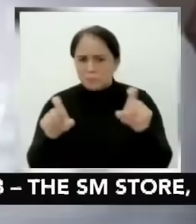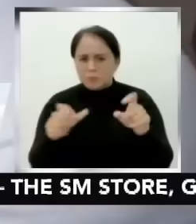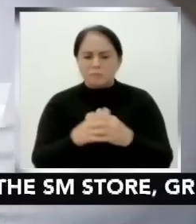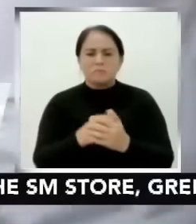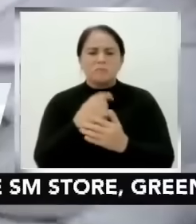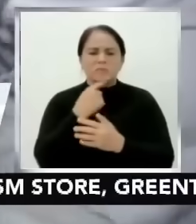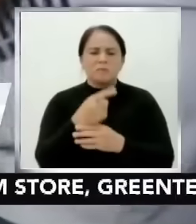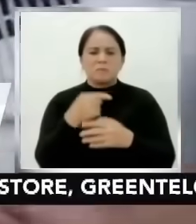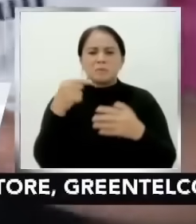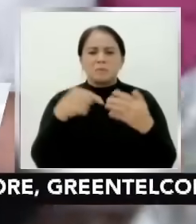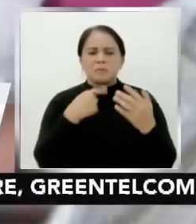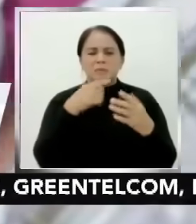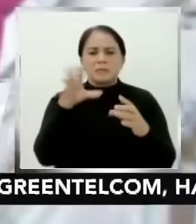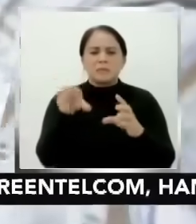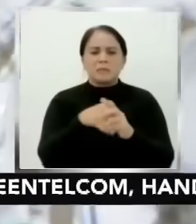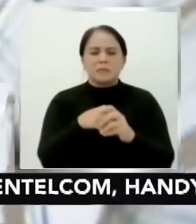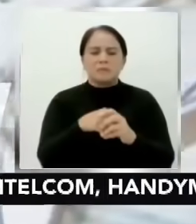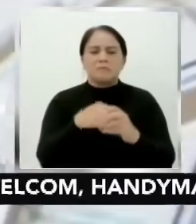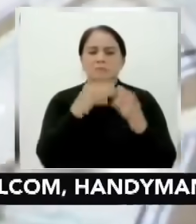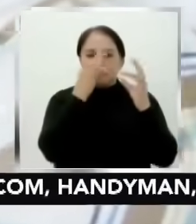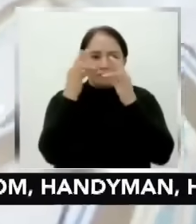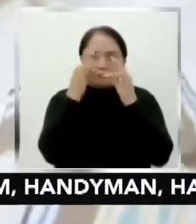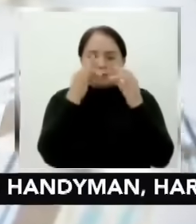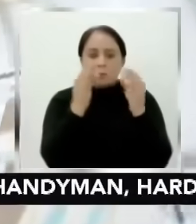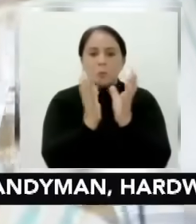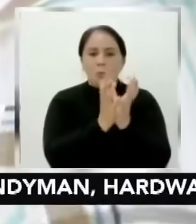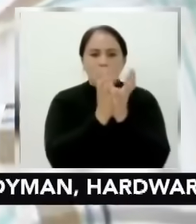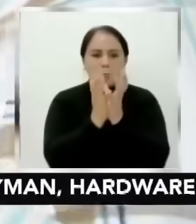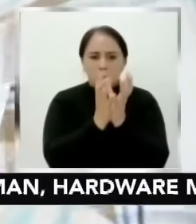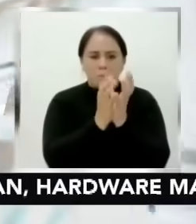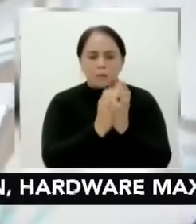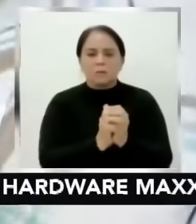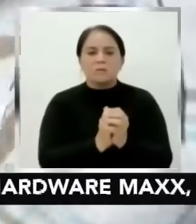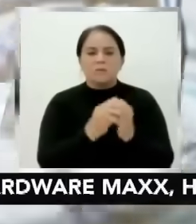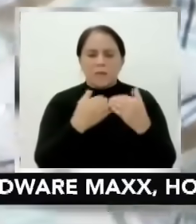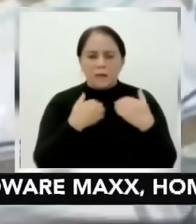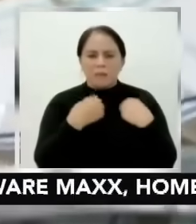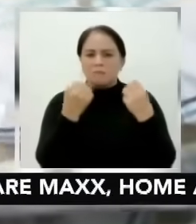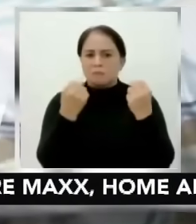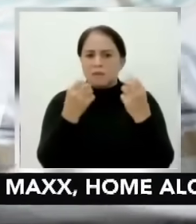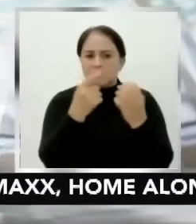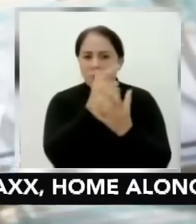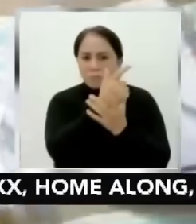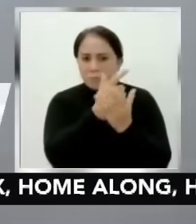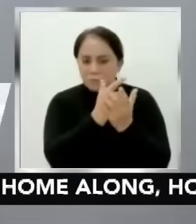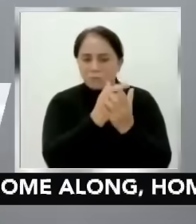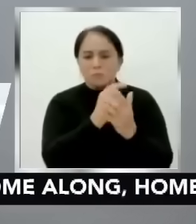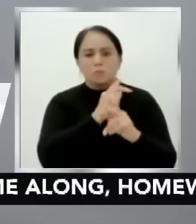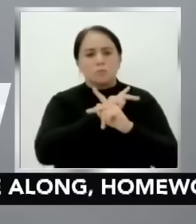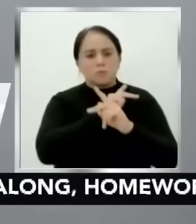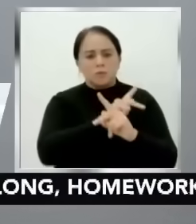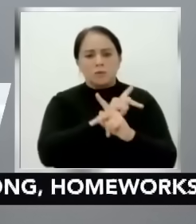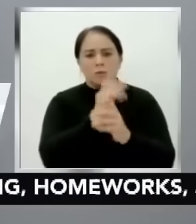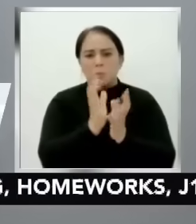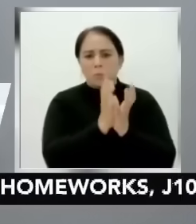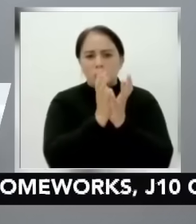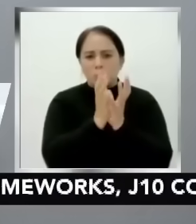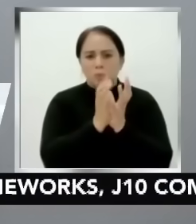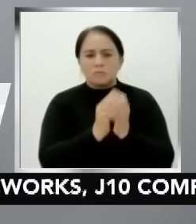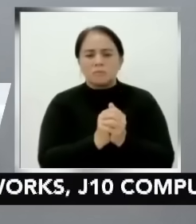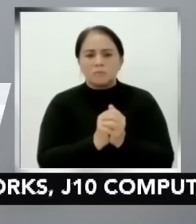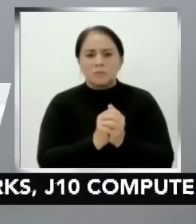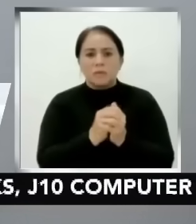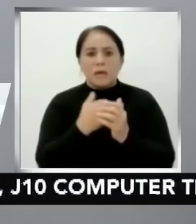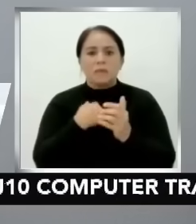na sangkot sa illegal na droga ang kanilang komunidad at may marami silang baril para protektahan ang komunidad. Binigyan tayo ng pagkakataon